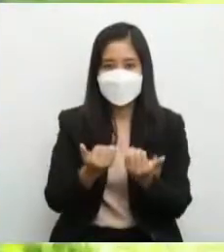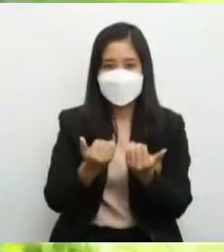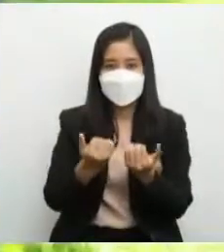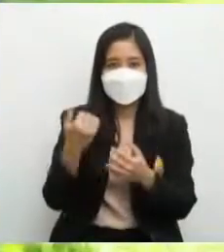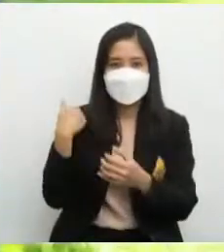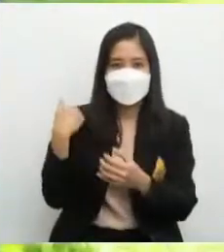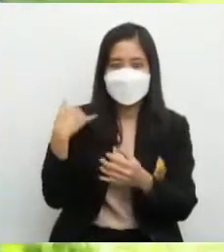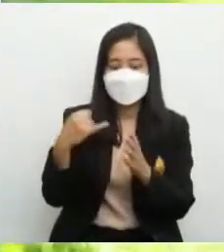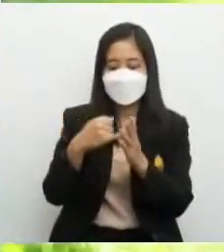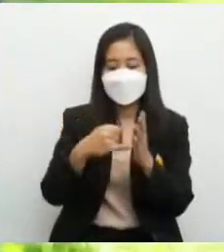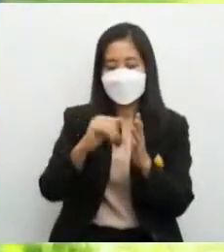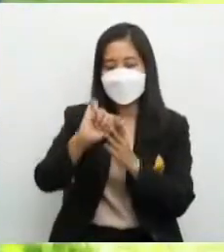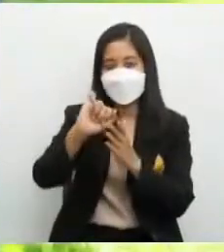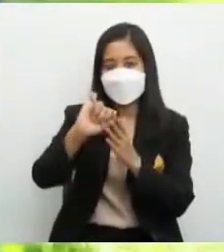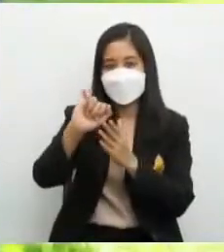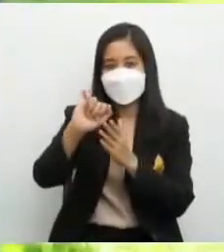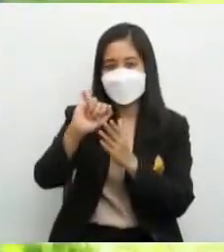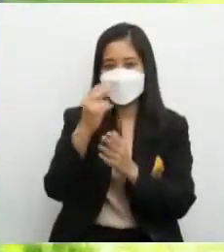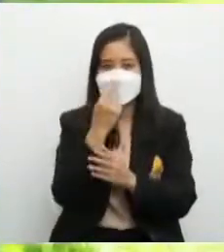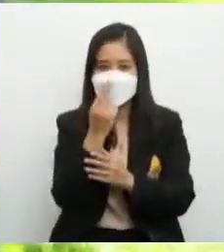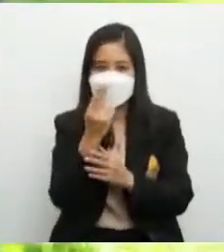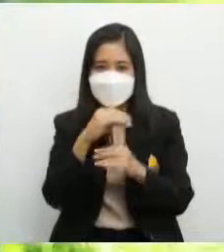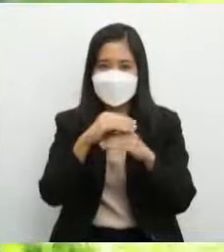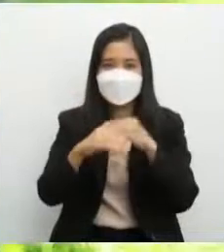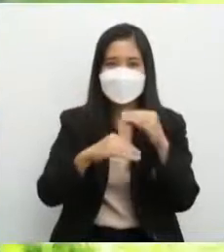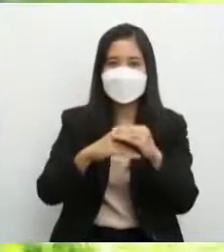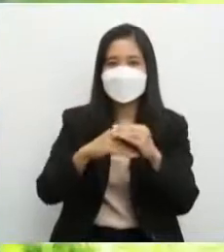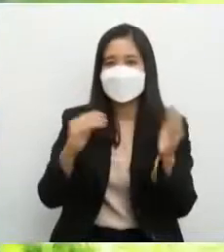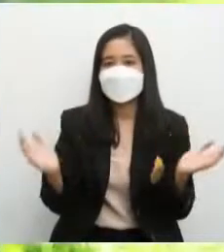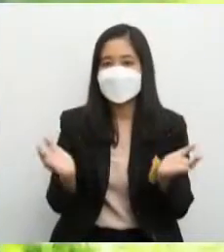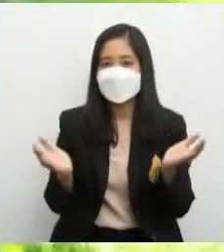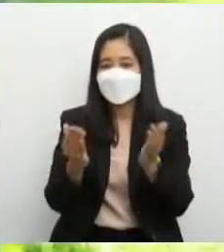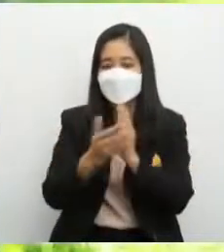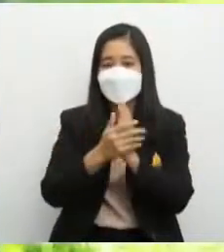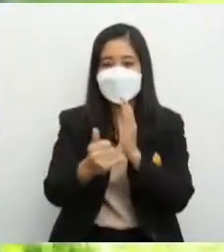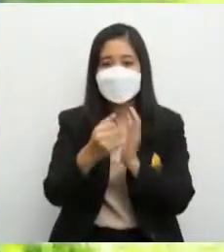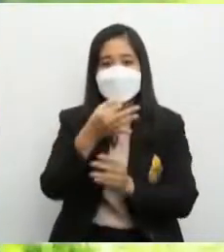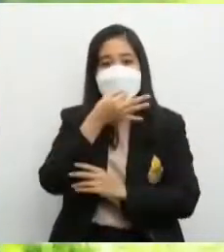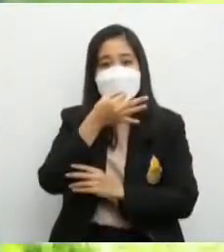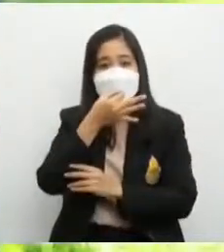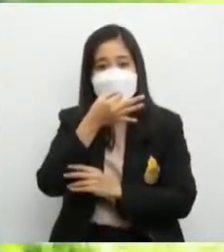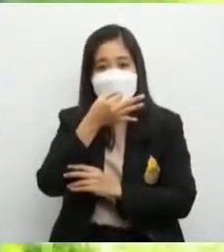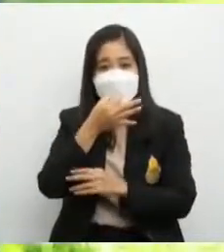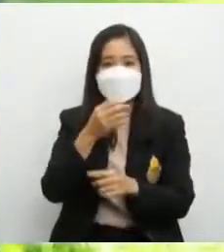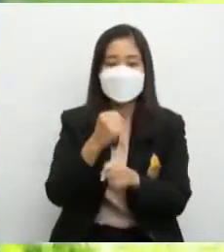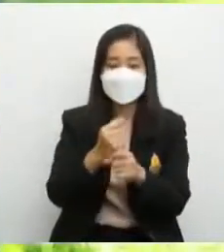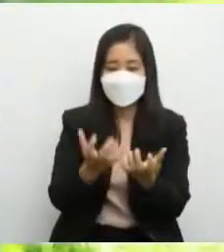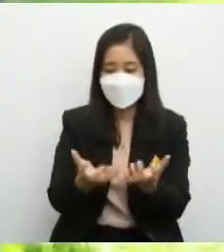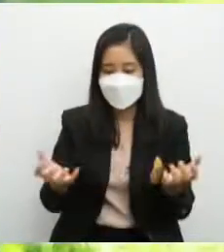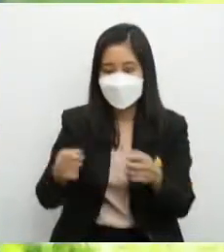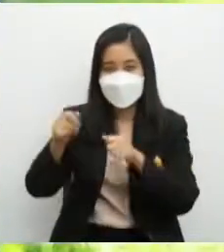ที่จังหวัดเชียงใหม่เราไปดูโครงการส่งเสริมพัฒนาทักษะอาชีพการแปรรูปผลผลิตทางการเกษตรนั่น